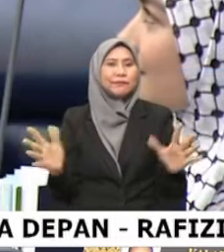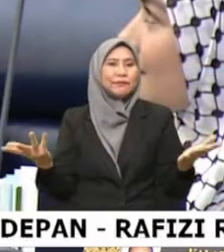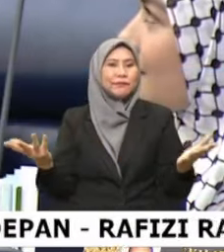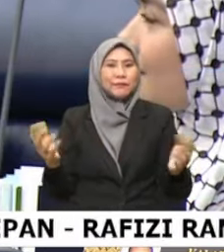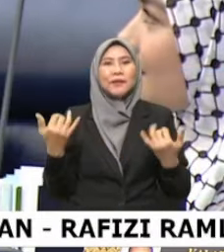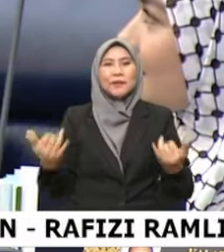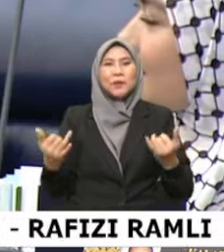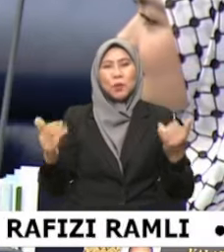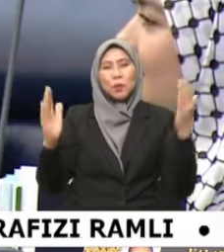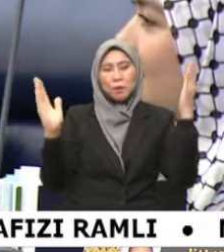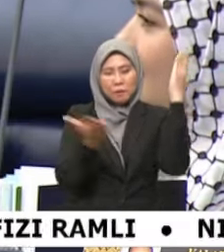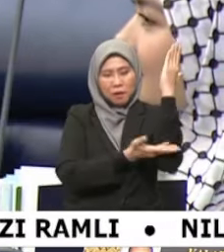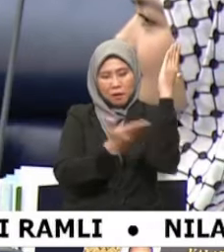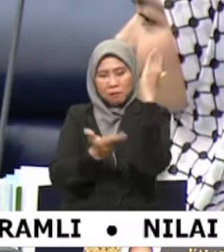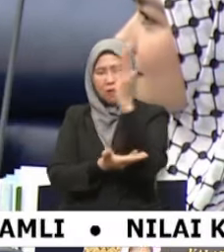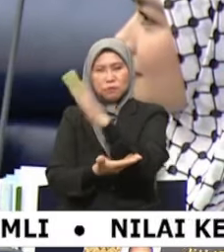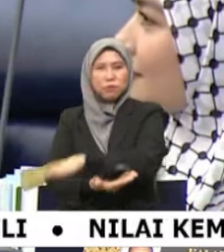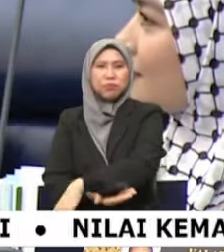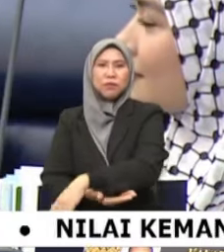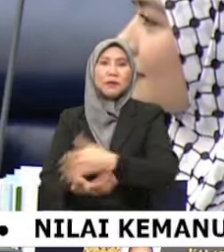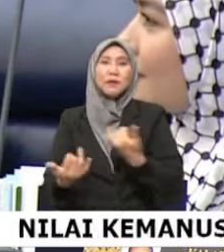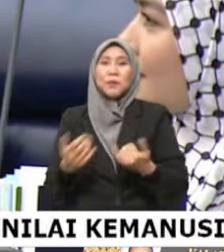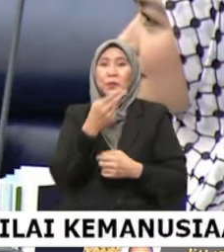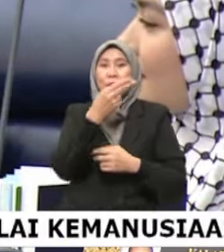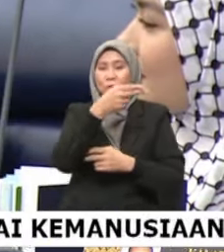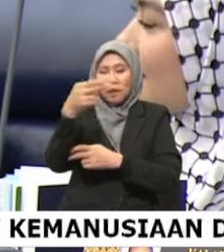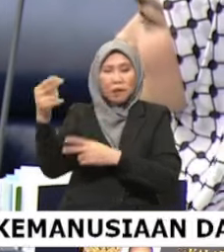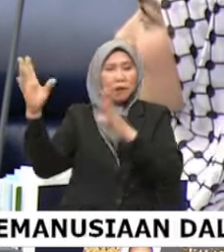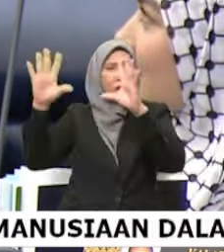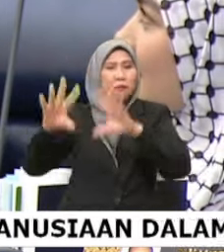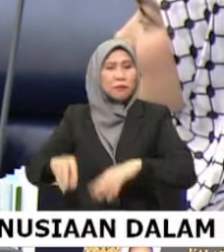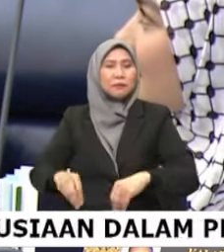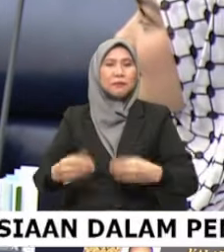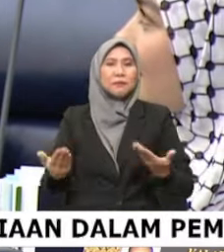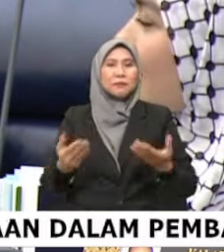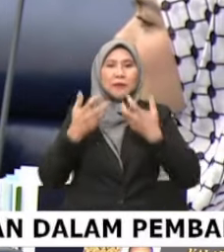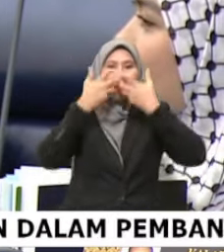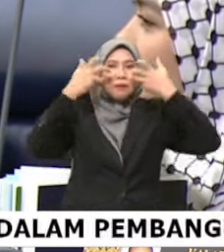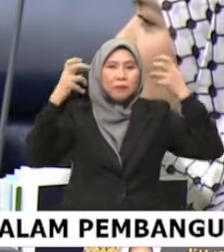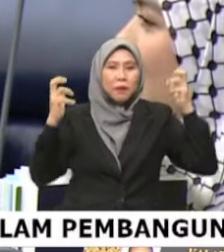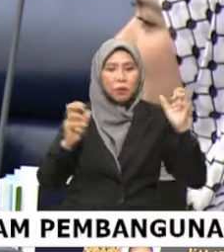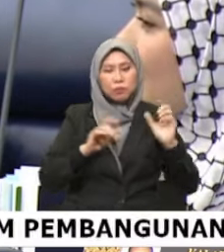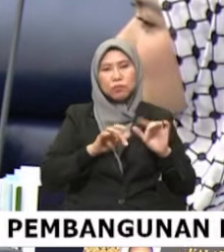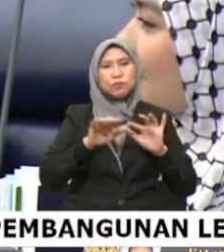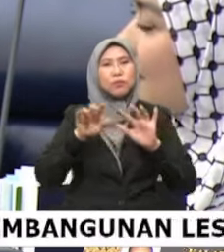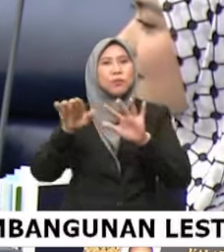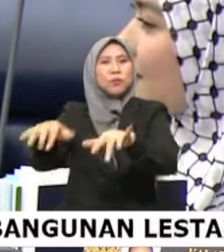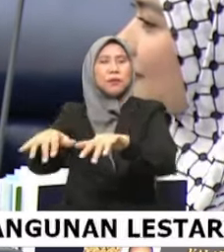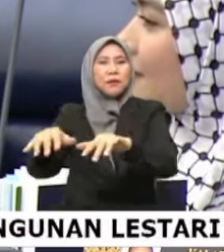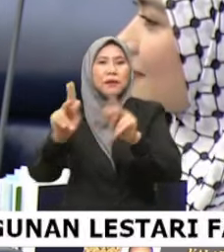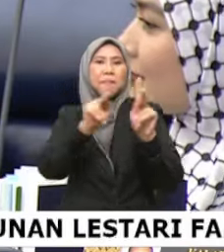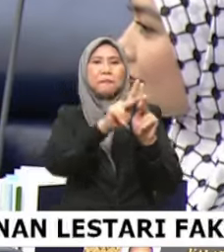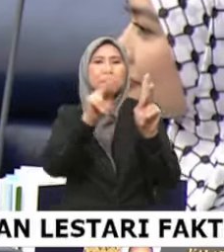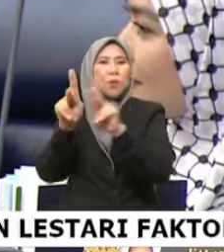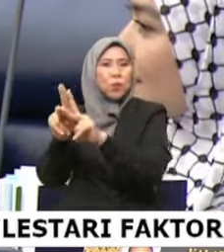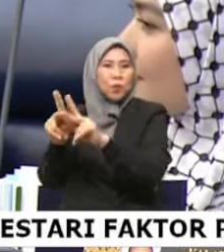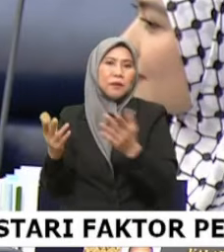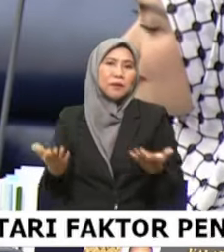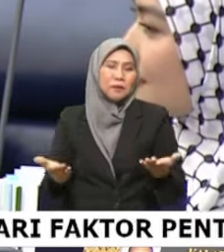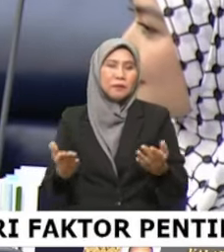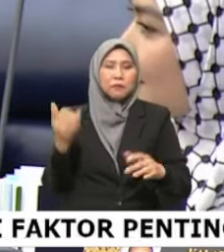juga memaksakan haiwan ini keluar dari habitatnya yang semula jadi, yang memasuki kampung dan seterusnya. Selalunya diusir